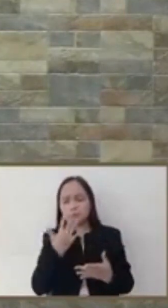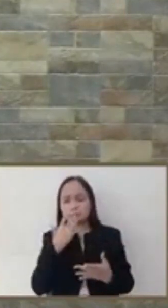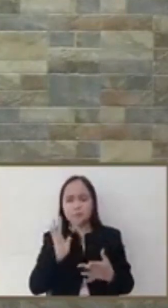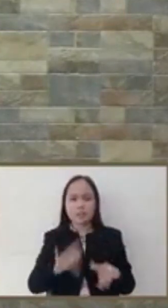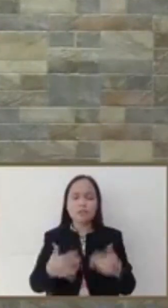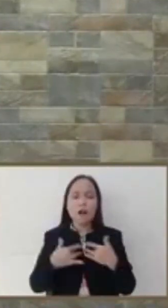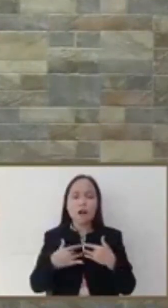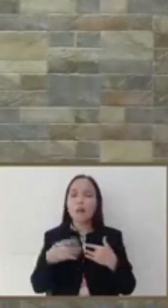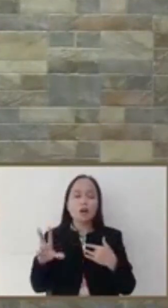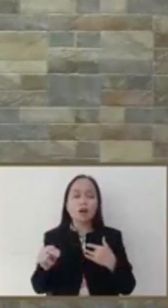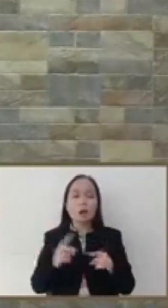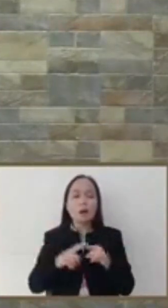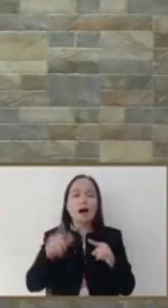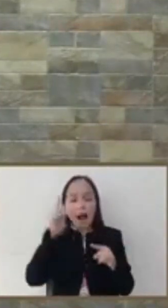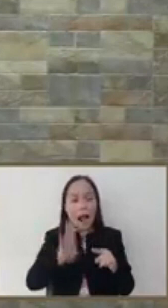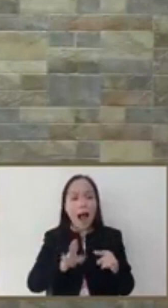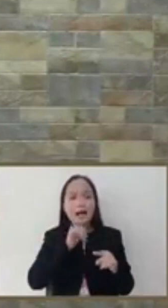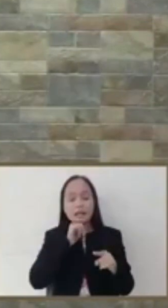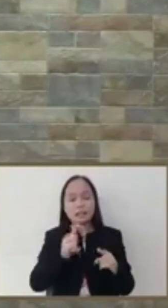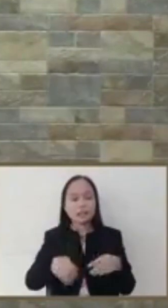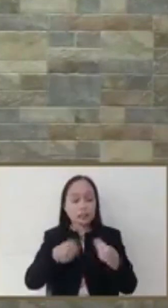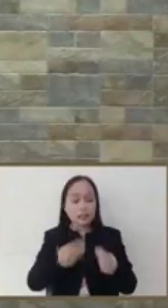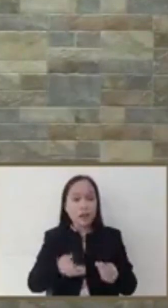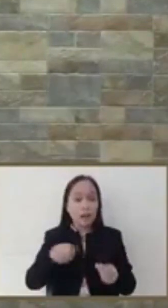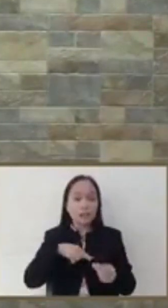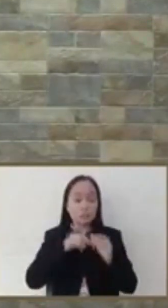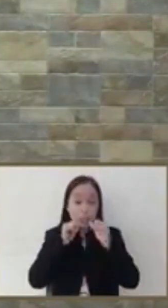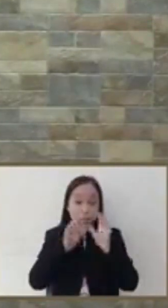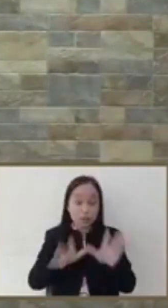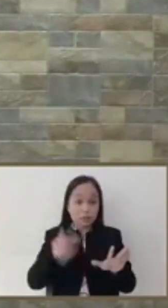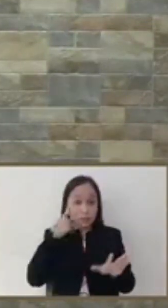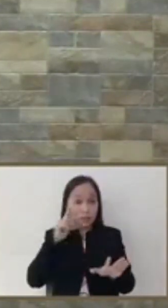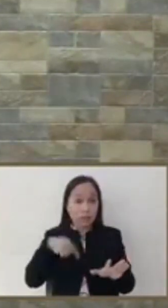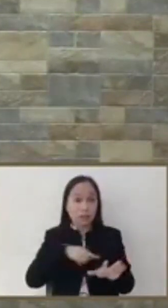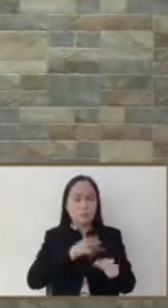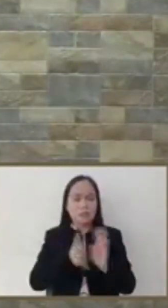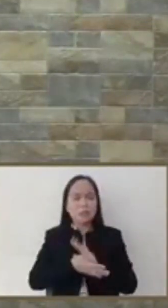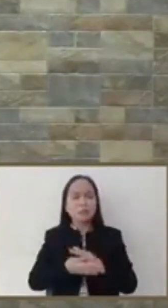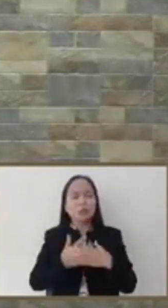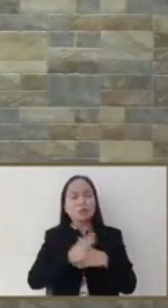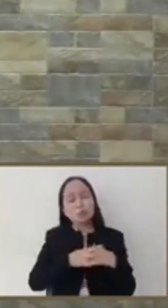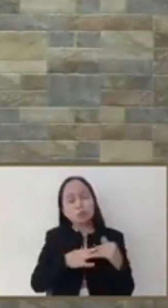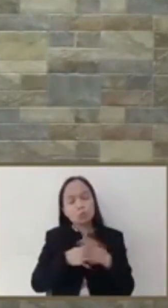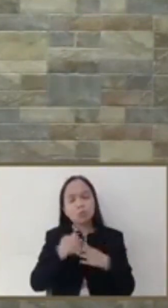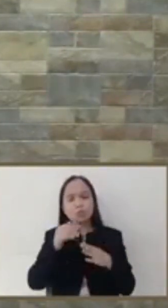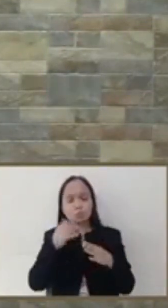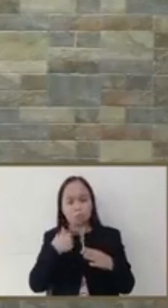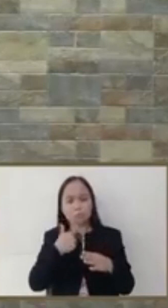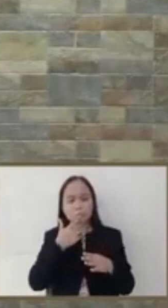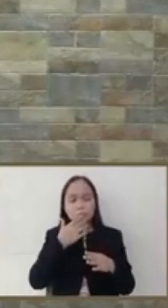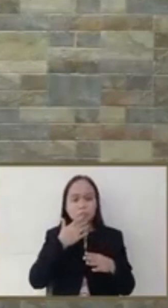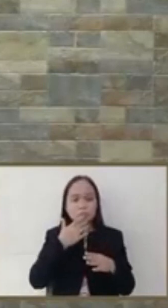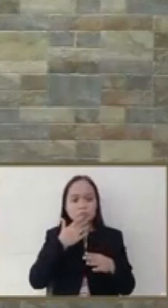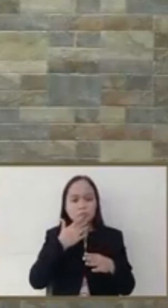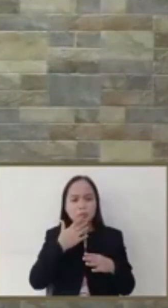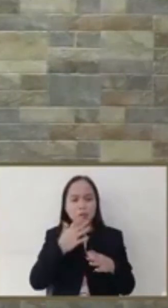tayo binigyan ng buhay ng Panginoon, ng pagpapala ng Panginoon para maging spoiled po tayo sa Panginoon. Kundi, do you